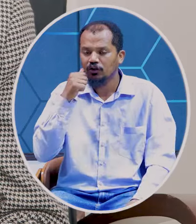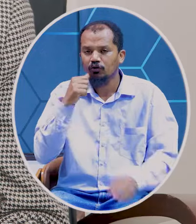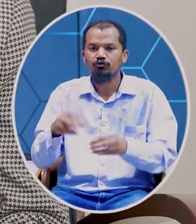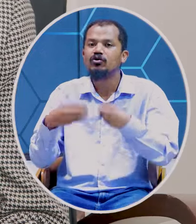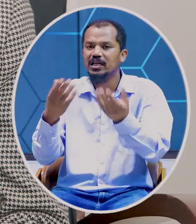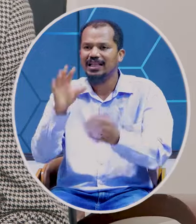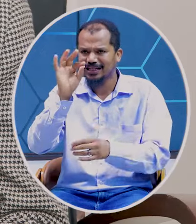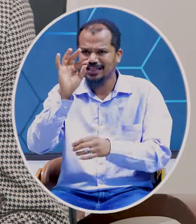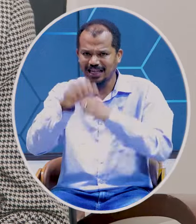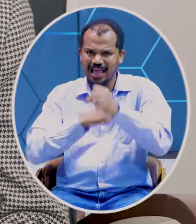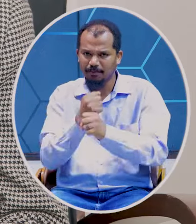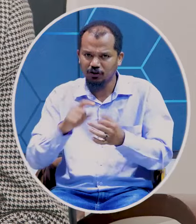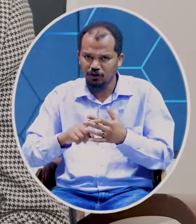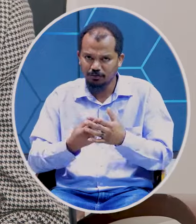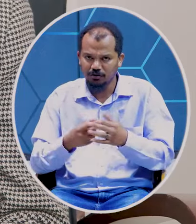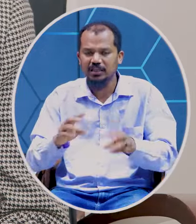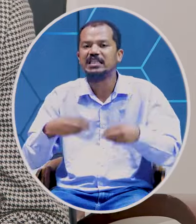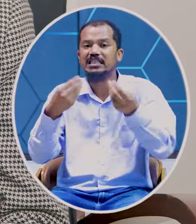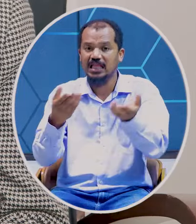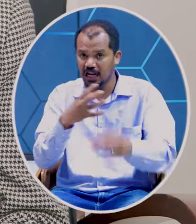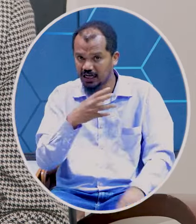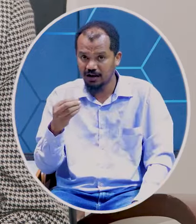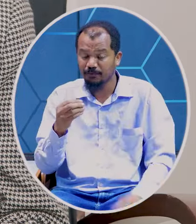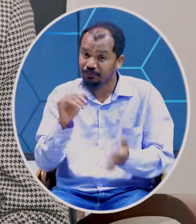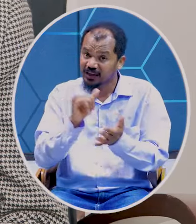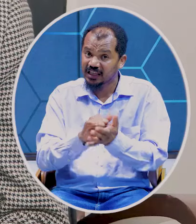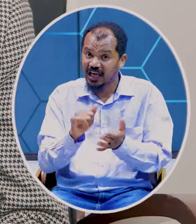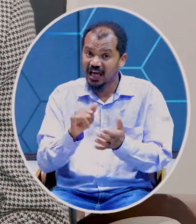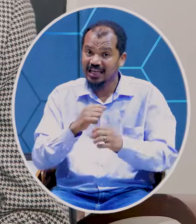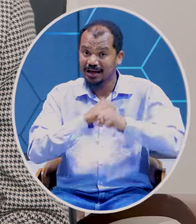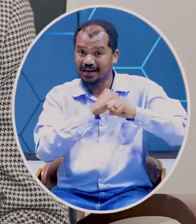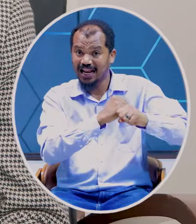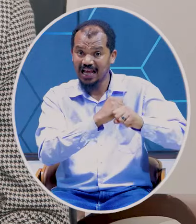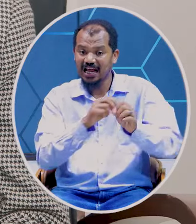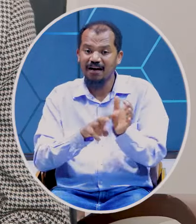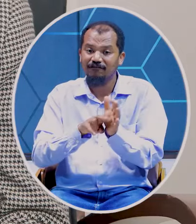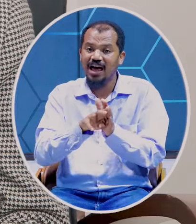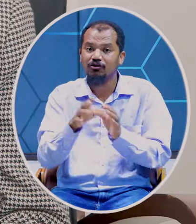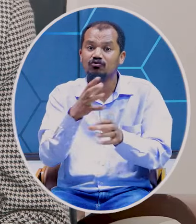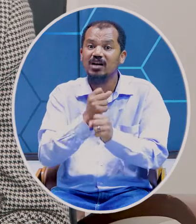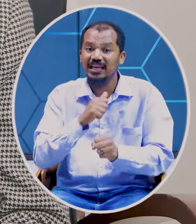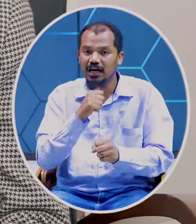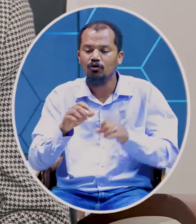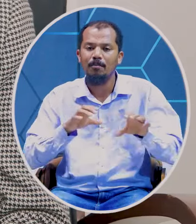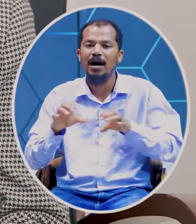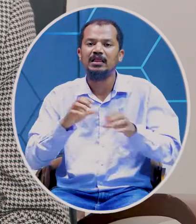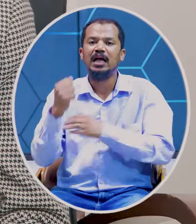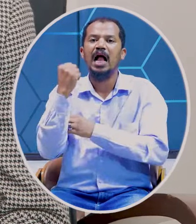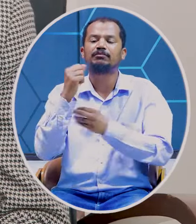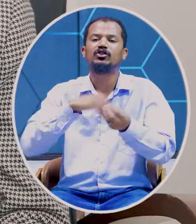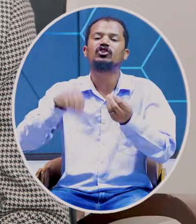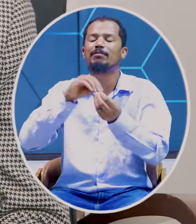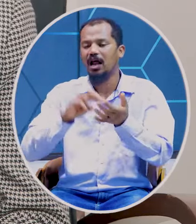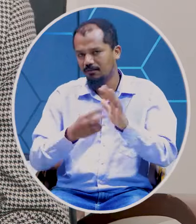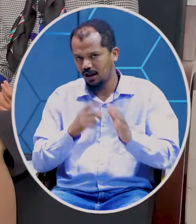ሴቶች ይሰጣል፣ ከ9 ዓመት ጀምሮ ይሰጣል። እና ያ የመከላከል ቫይረሱ እንዳይይዛቸው የማድረግ